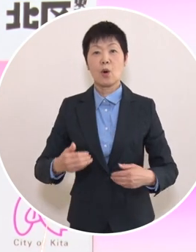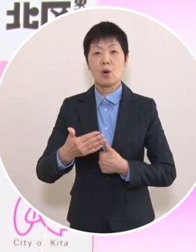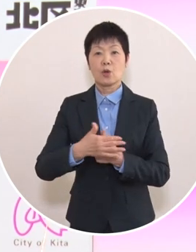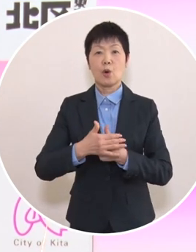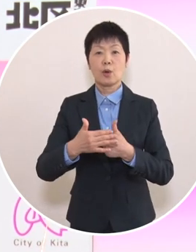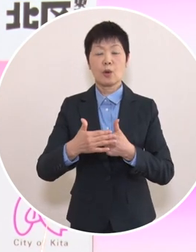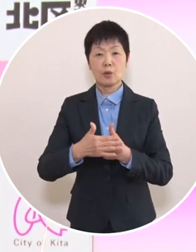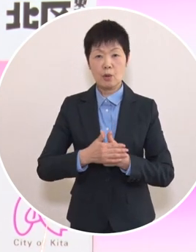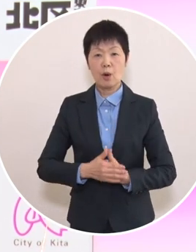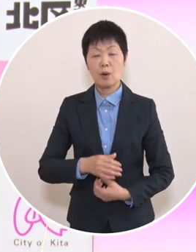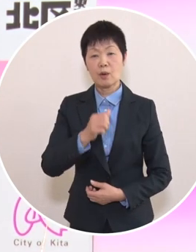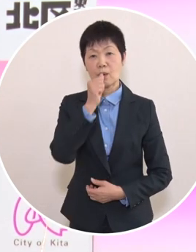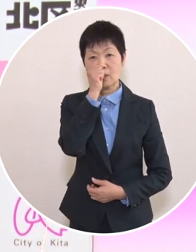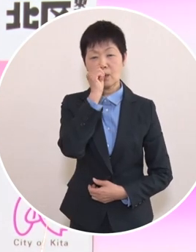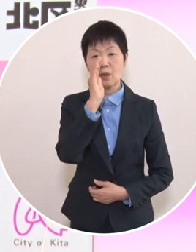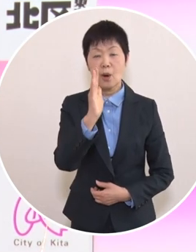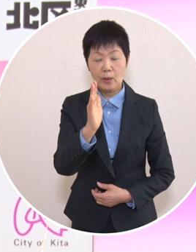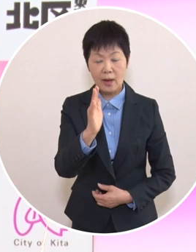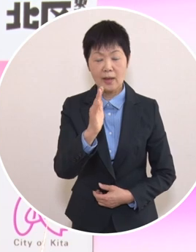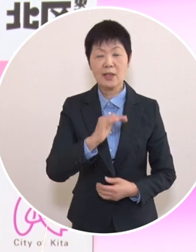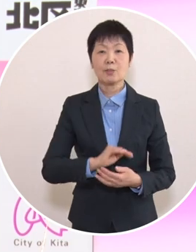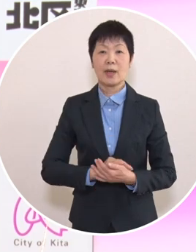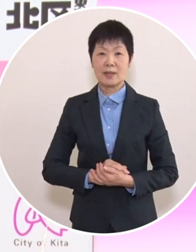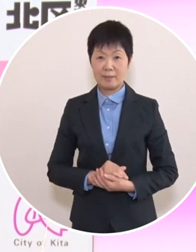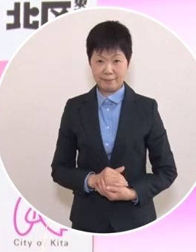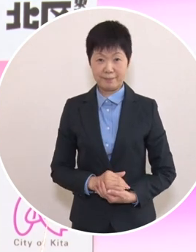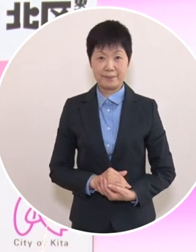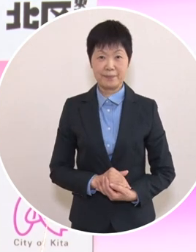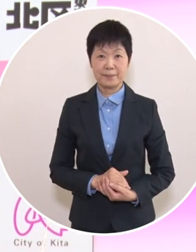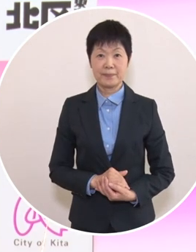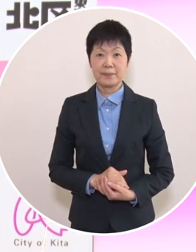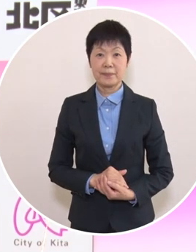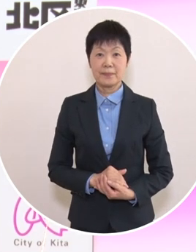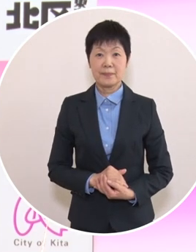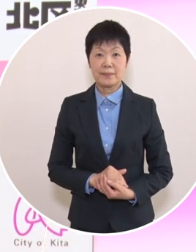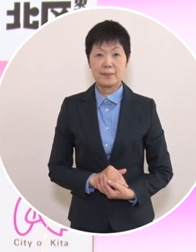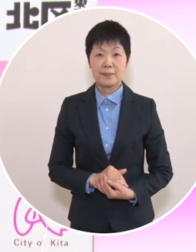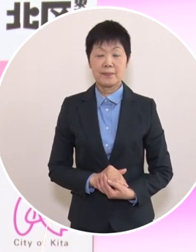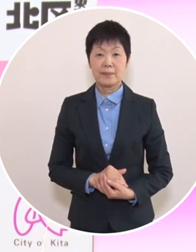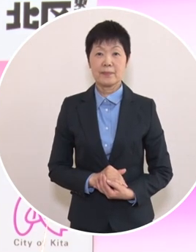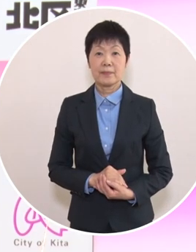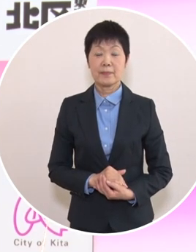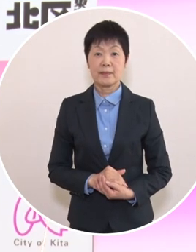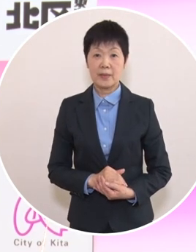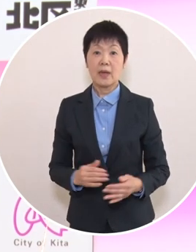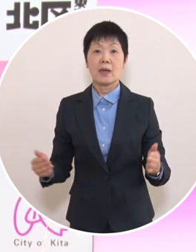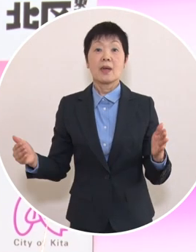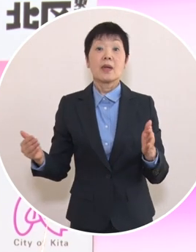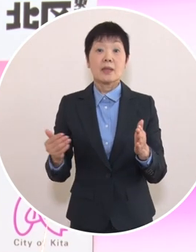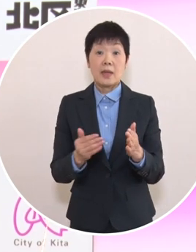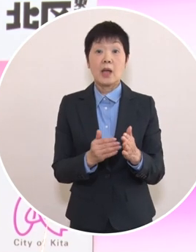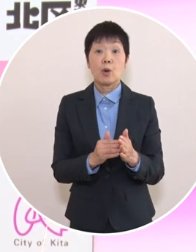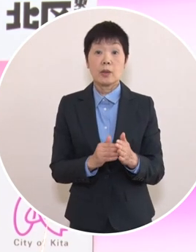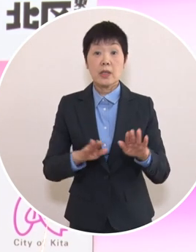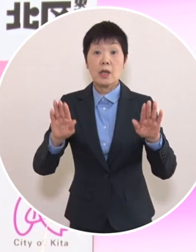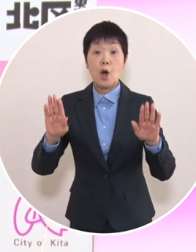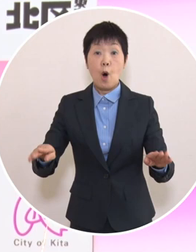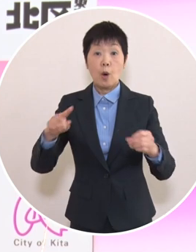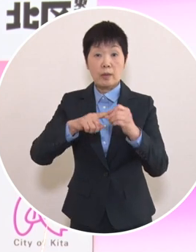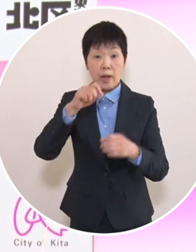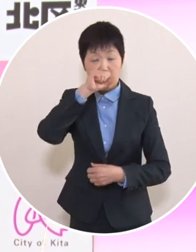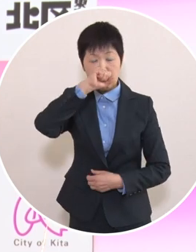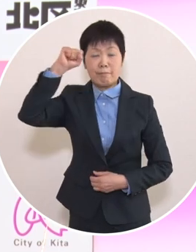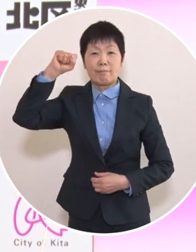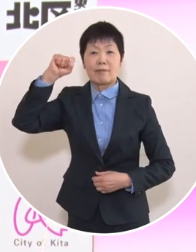心からお願い申し上げます結びに本年がより良い一年になります